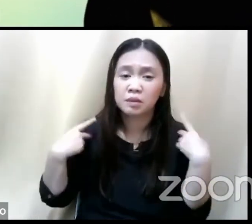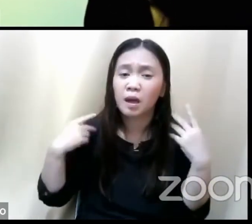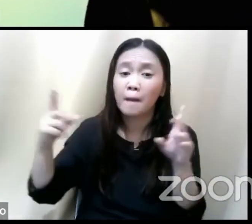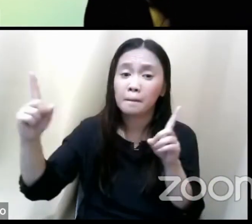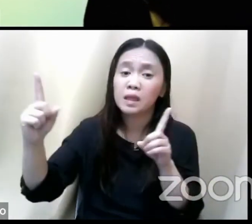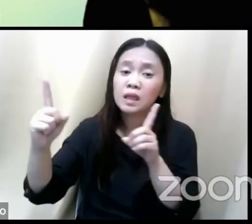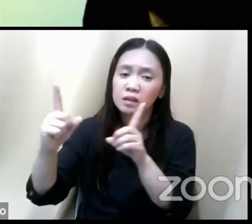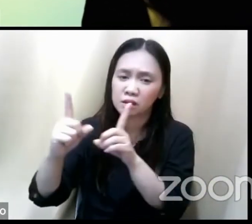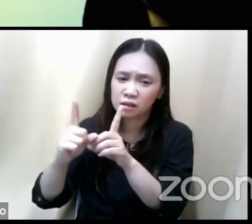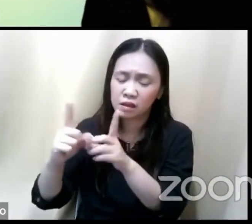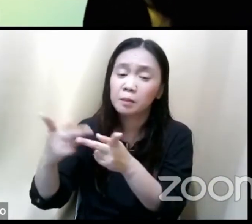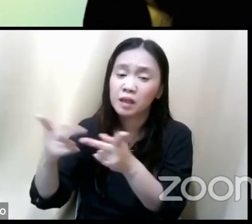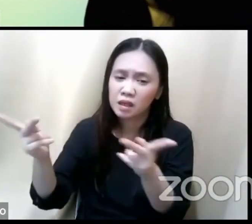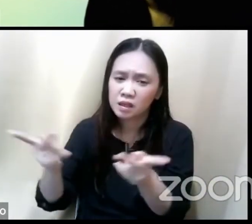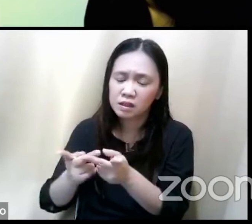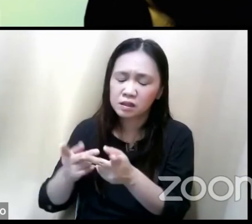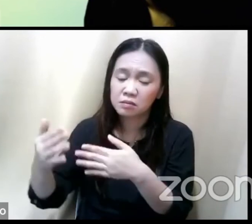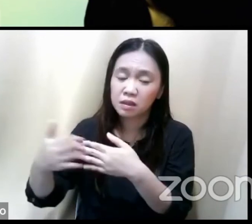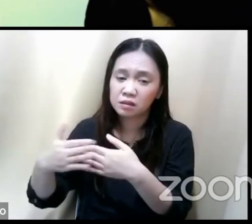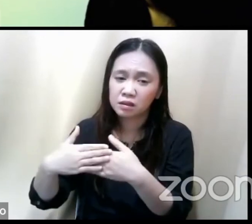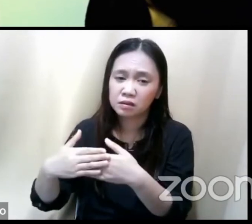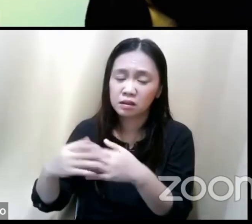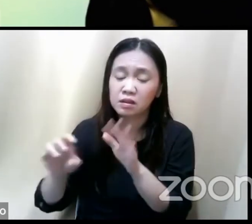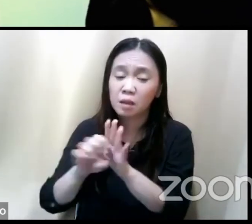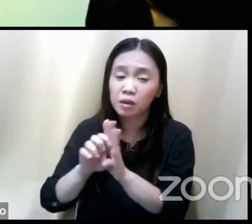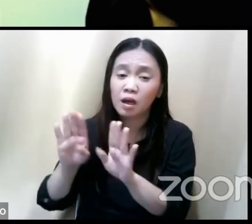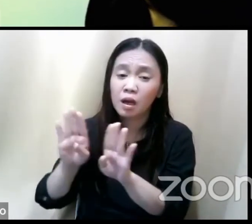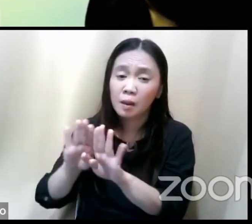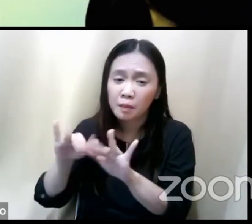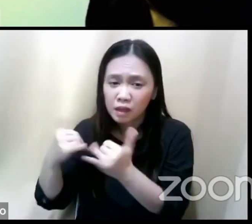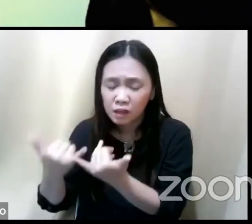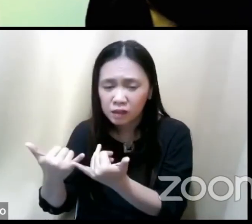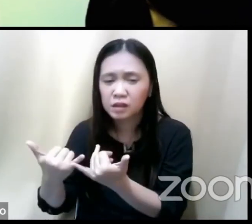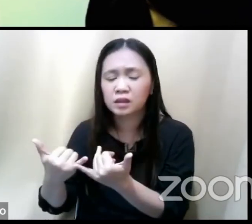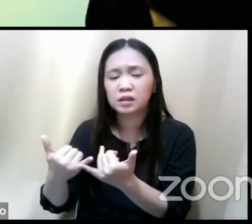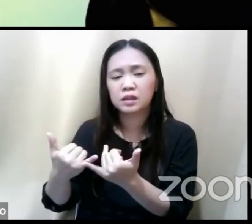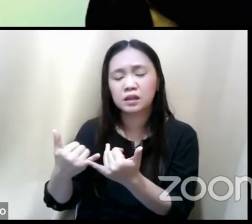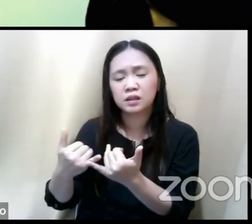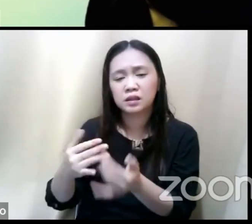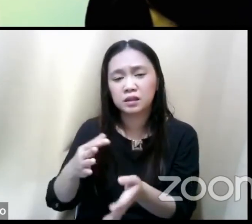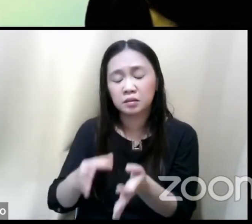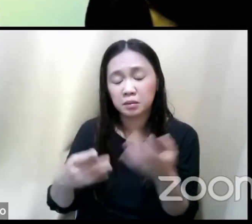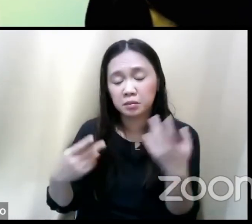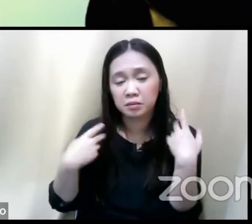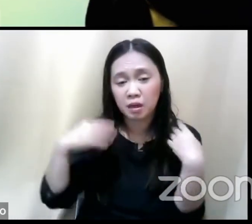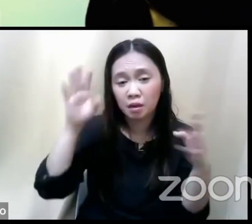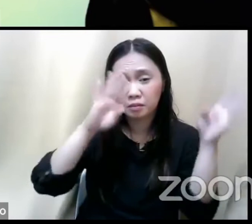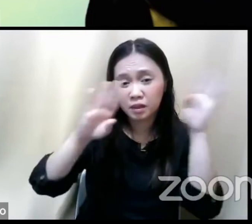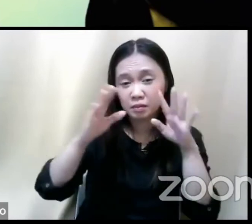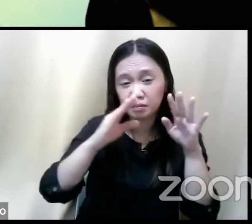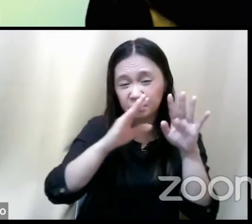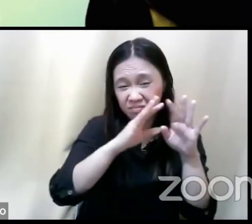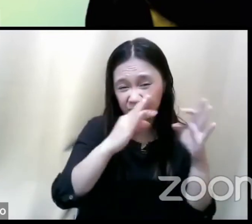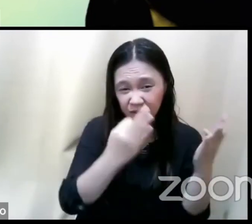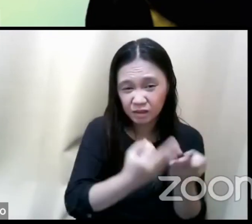no? Na malapit. Or halimbawa na sa barangay hall, anak, pag may kaguluhan dito sa bahay, punta ka lang kay